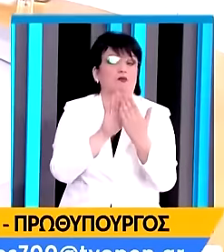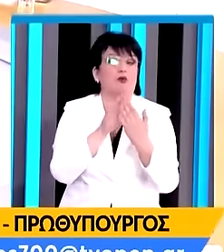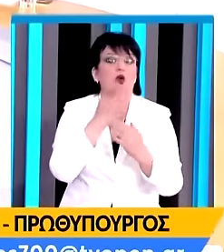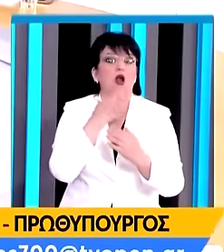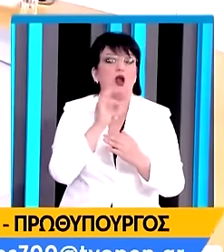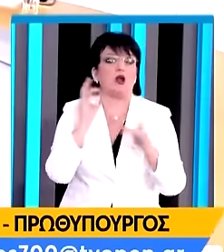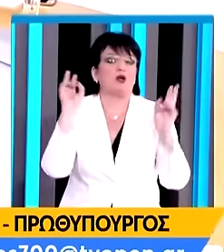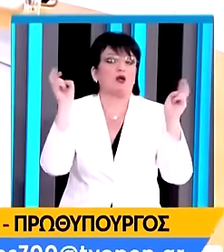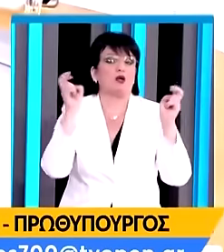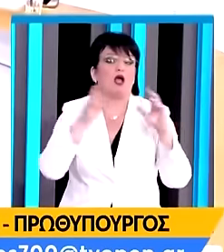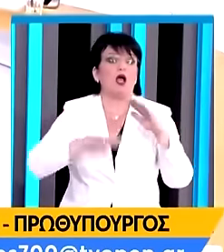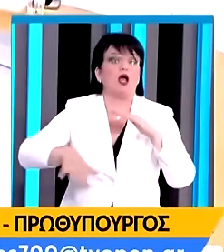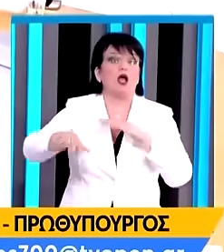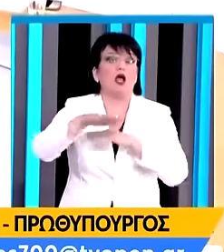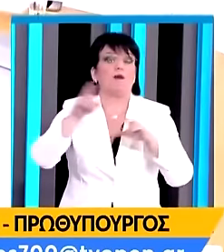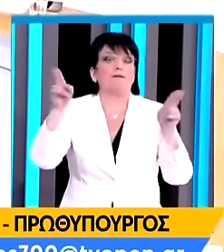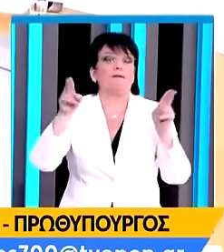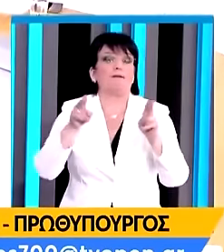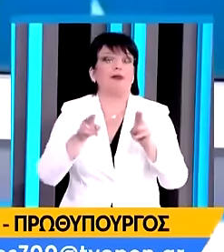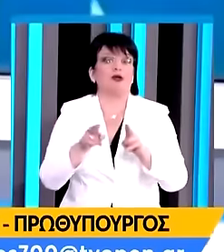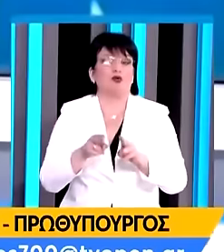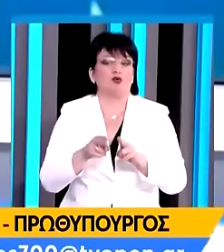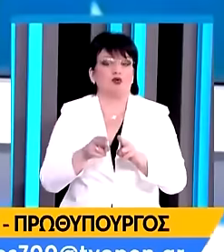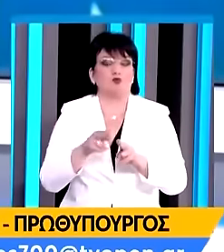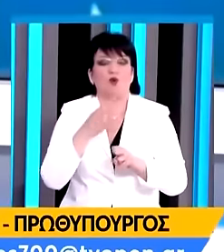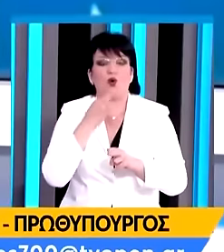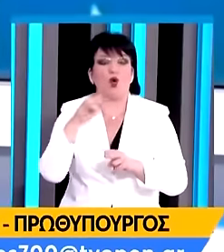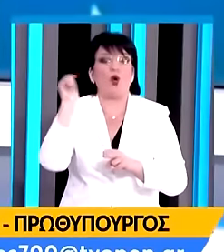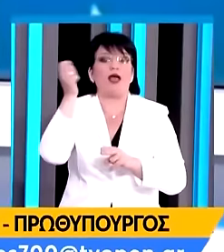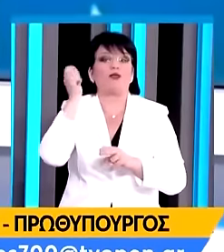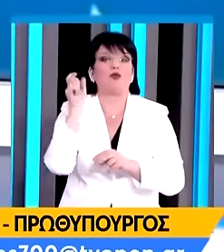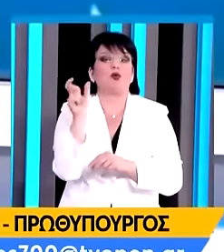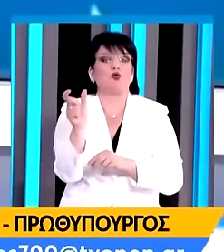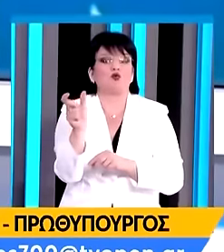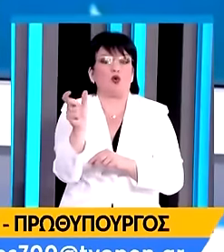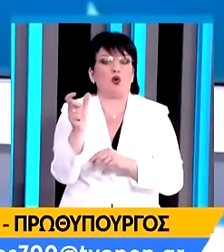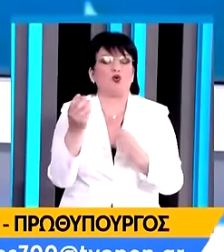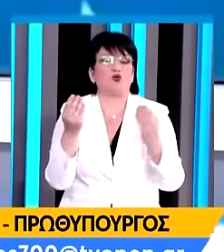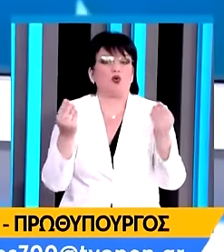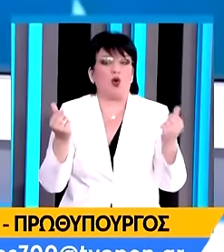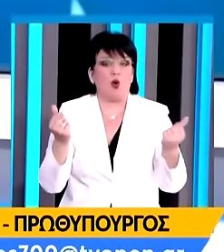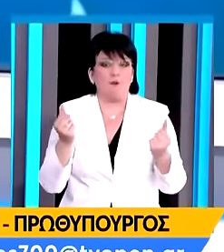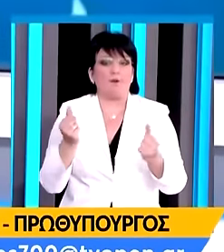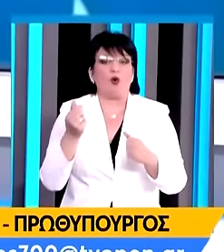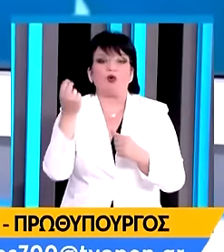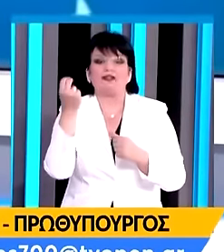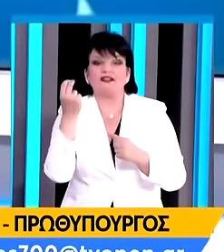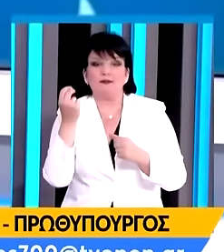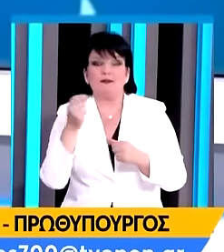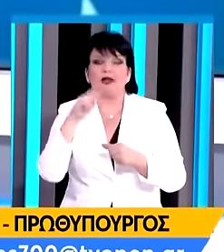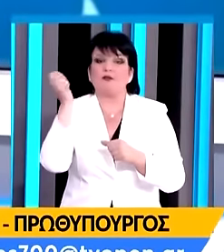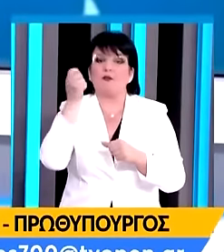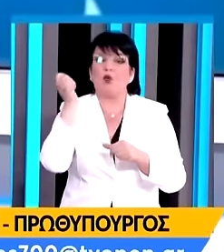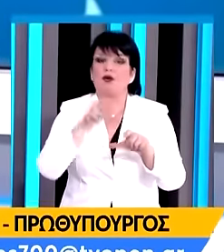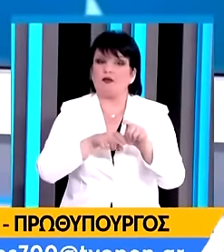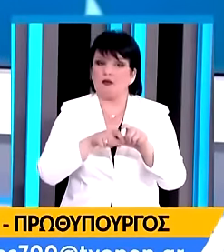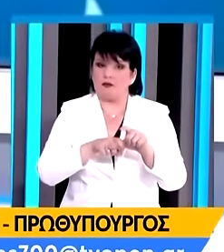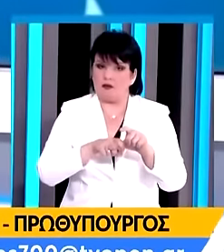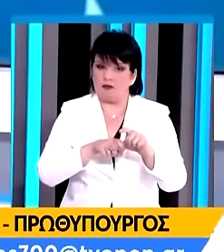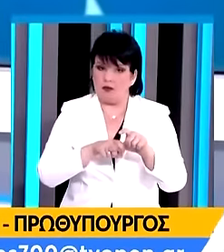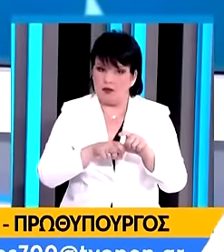λεγόμενους εδαφικούς περιορισμούς προσφοράς, ένας πολύ τεχνικός όρος που έχει να κάνει με το πώς τιμολογούν οι πολυεθνικές, των οποίων και η